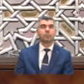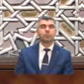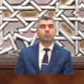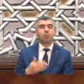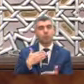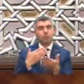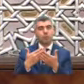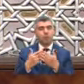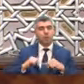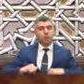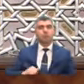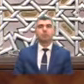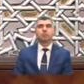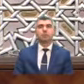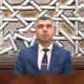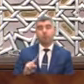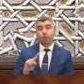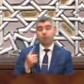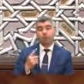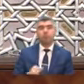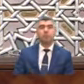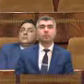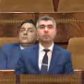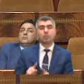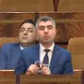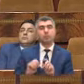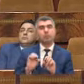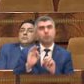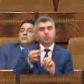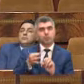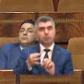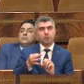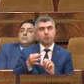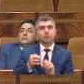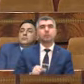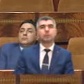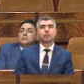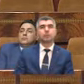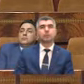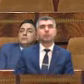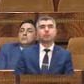شكرا سيد الوزير المحترم. اولا يعني نتمين ما يقوم به يعني هاد